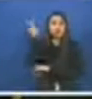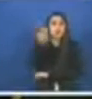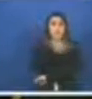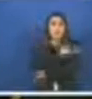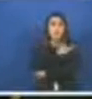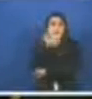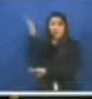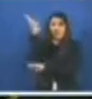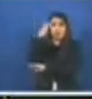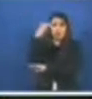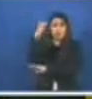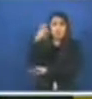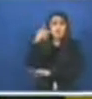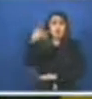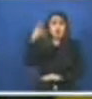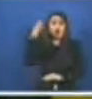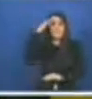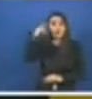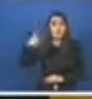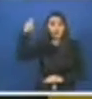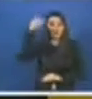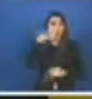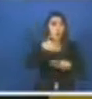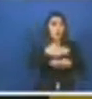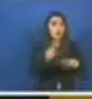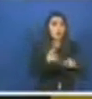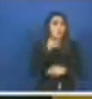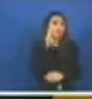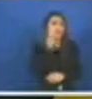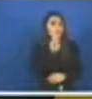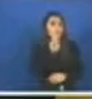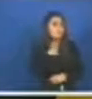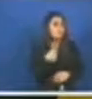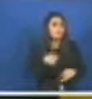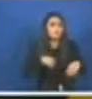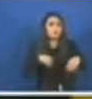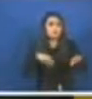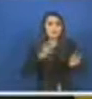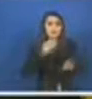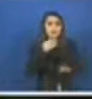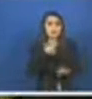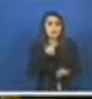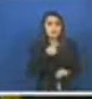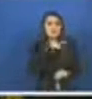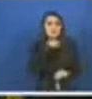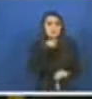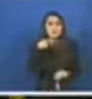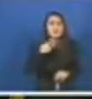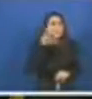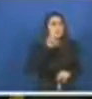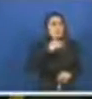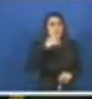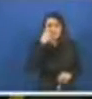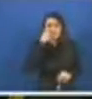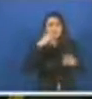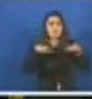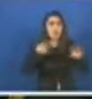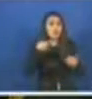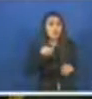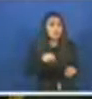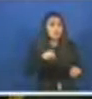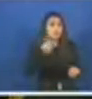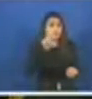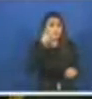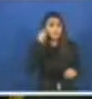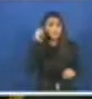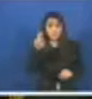semalarında, başbakanlık odalarında görmeye tahammülümüz kesinlikle yoktur. Bu şahıs